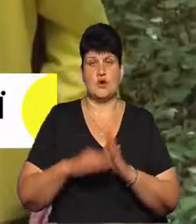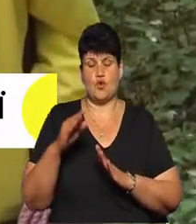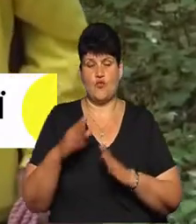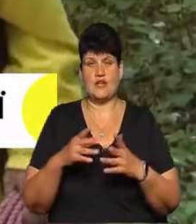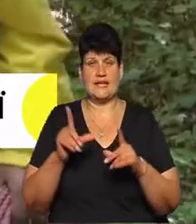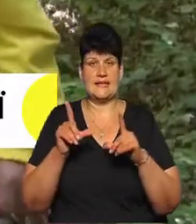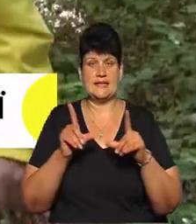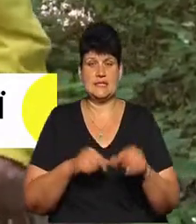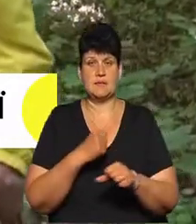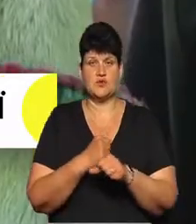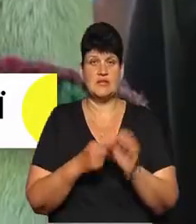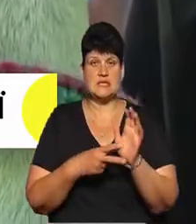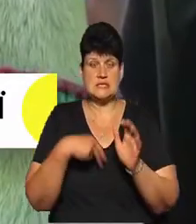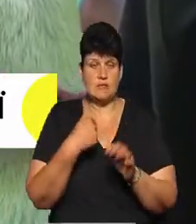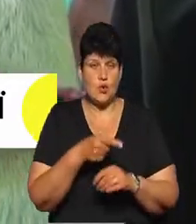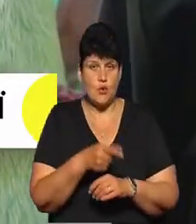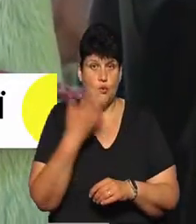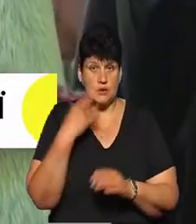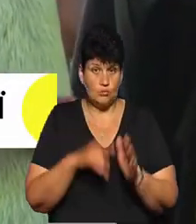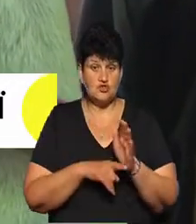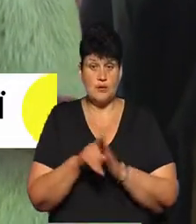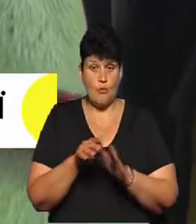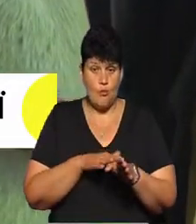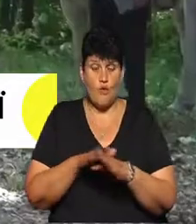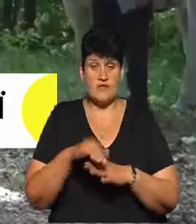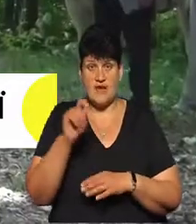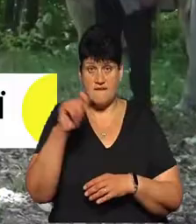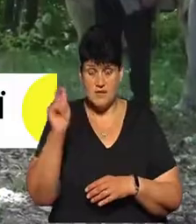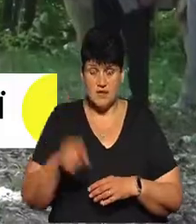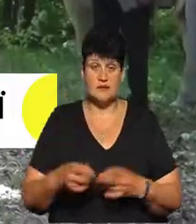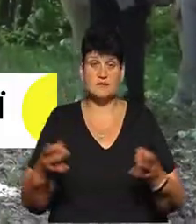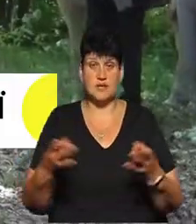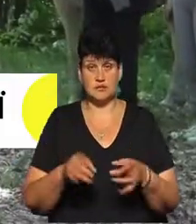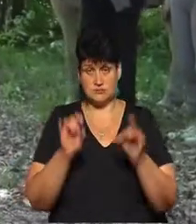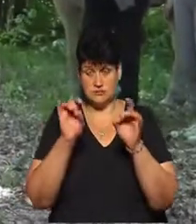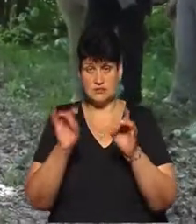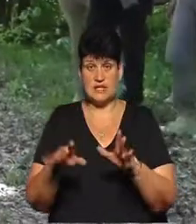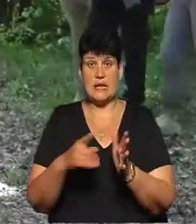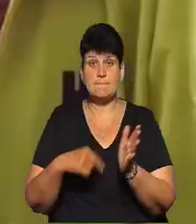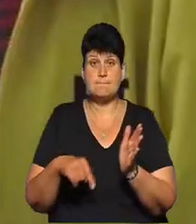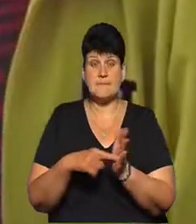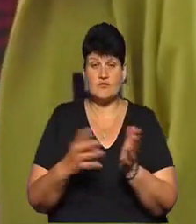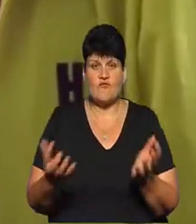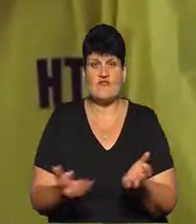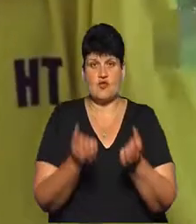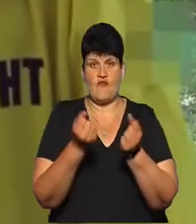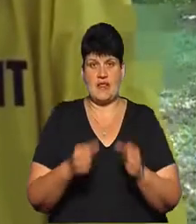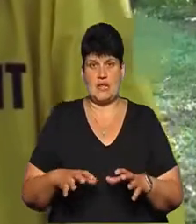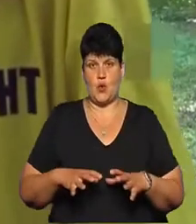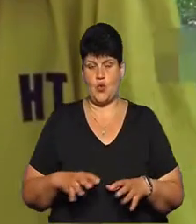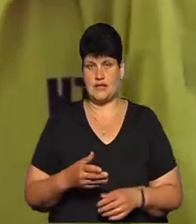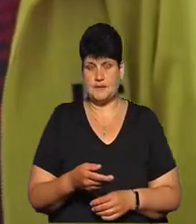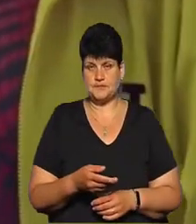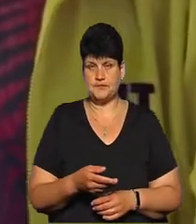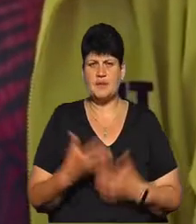Борис Семиволос. Коли почалась повномасштабна війна, довелося залишити рідне місто, щоб урятувати коней. Коней ми вже вивозили,